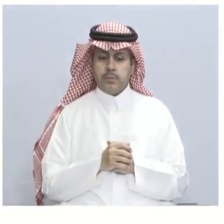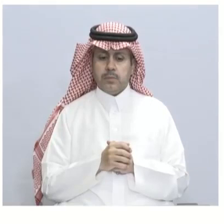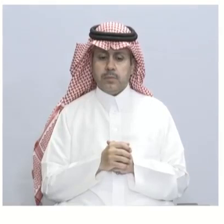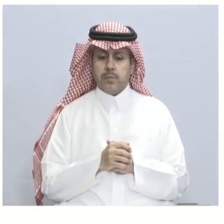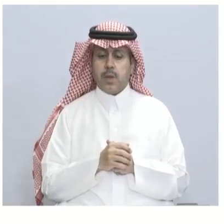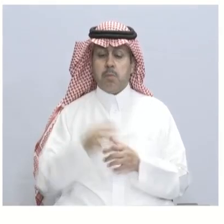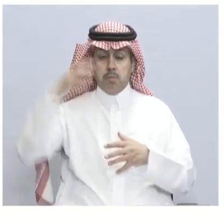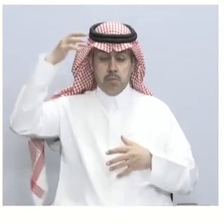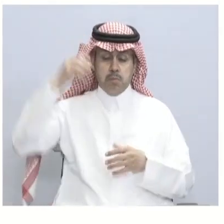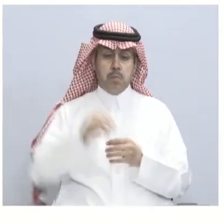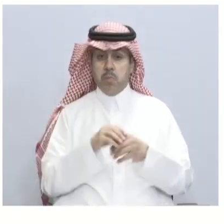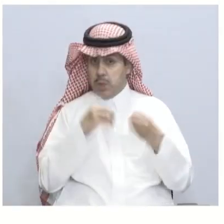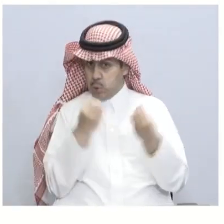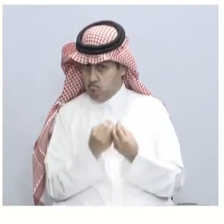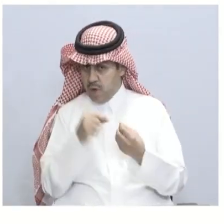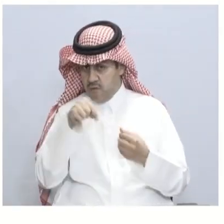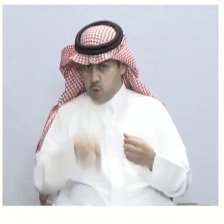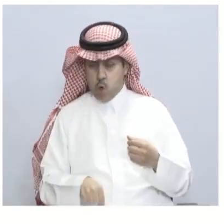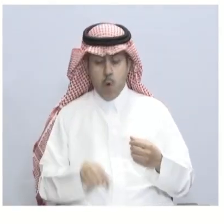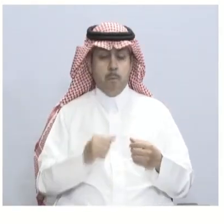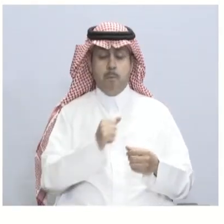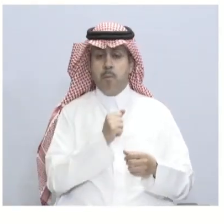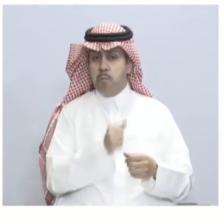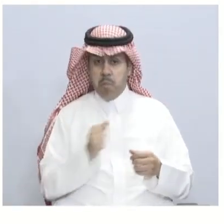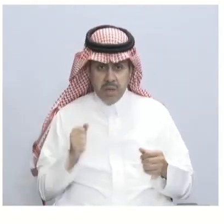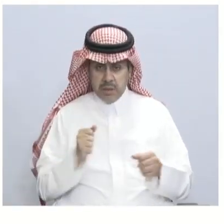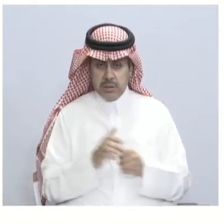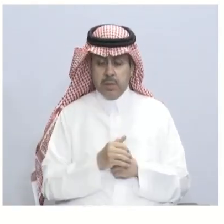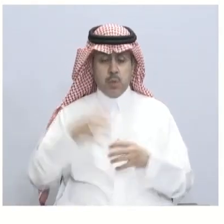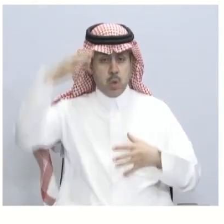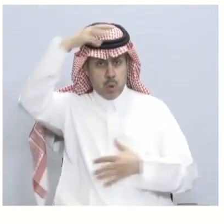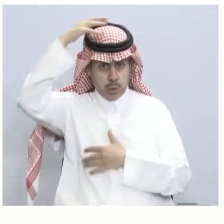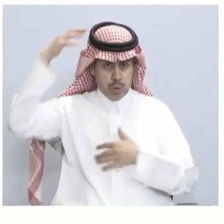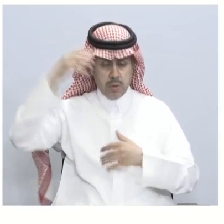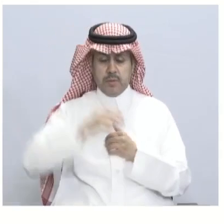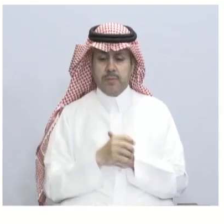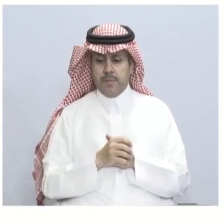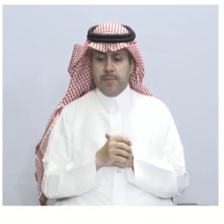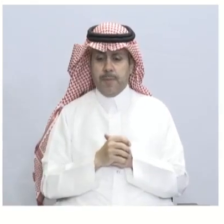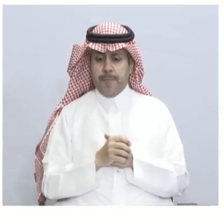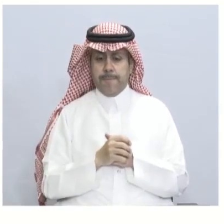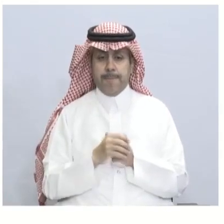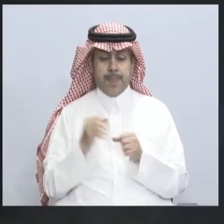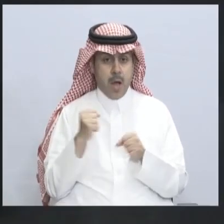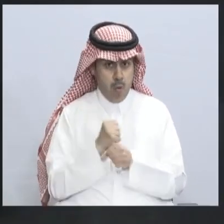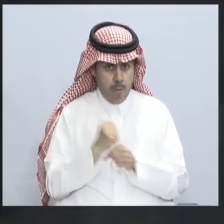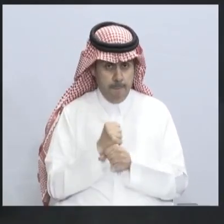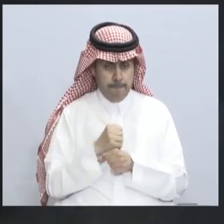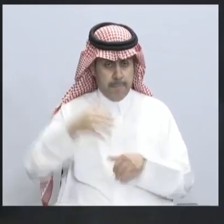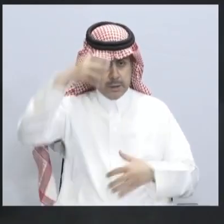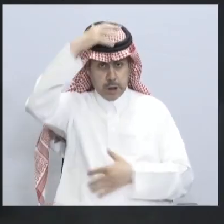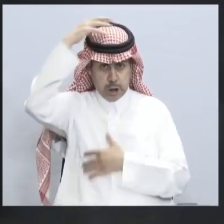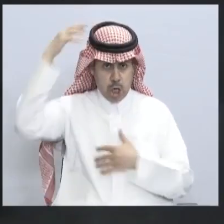فمن السنه في يوم العيد ان نغتسل ونقوم بالاغتسال